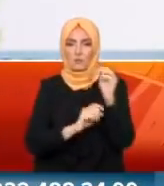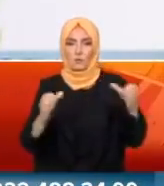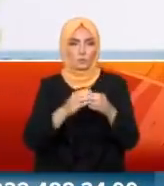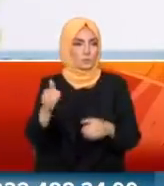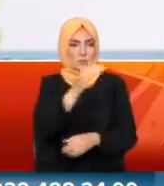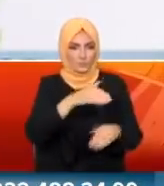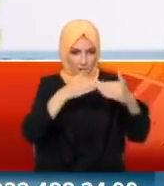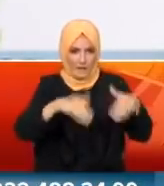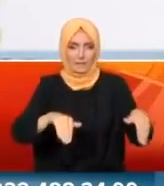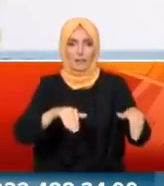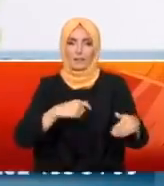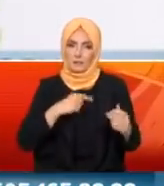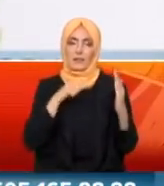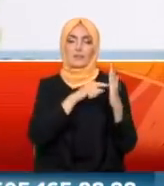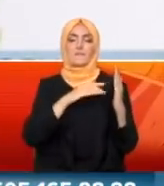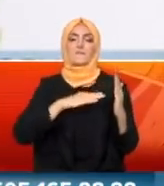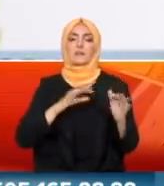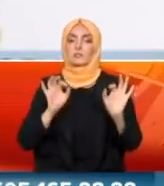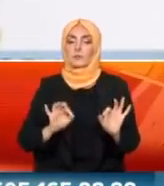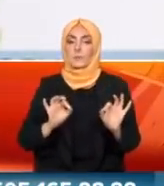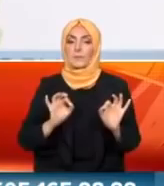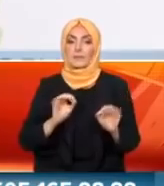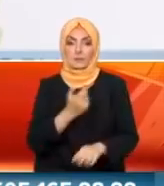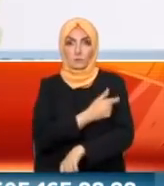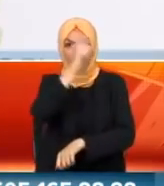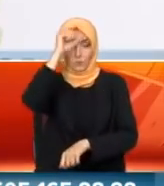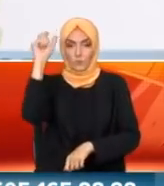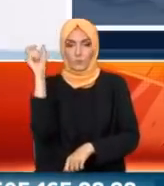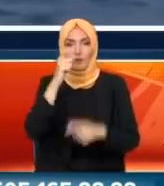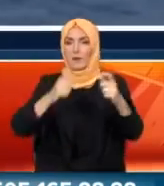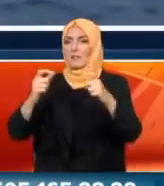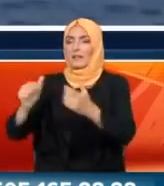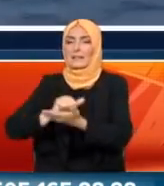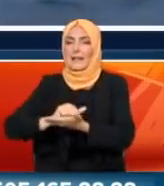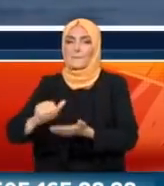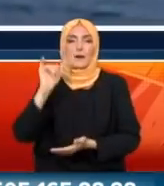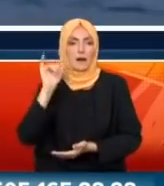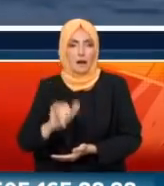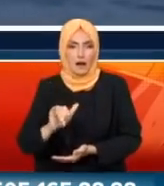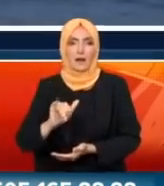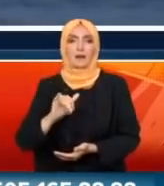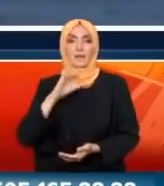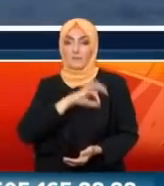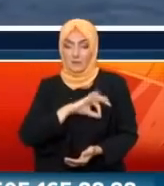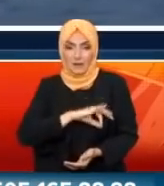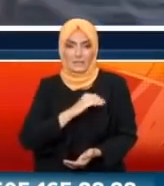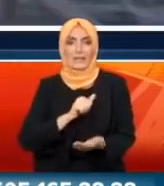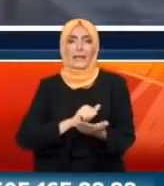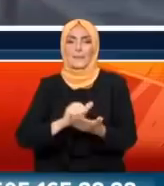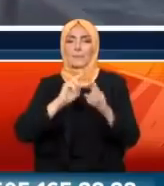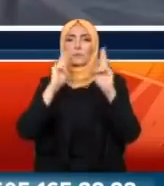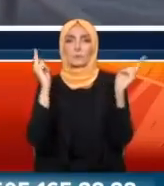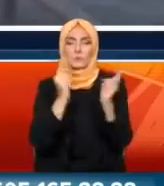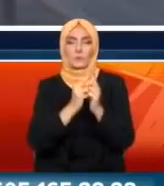şu anda ülkemizin her alandaki hak ve çıkarlarını dünyanın her yerinde en ileri